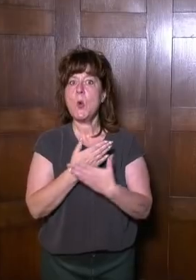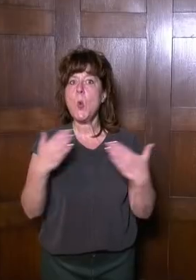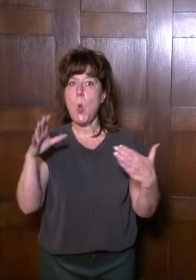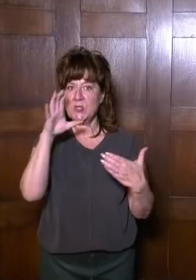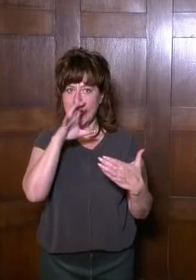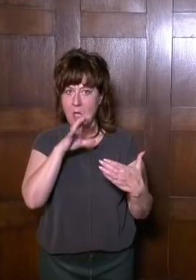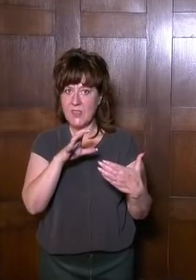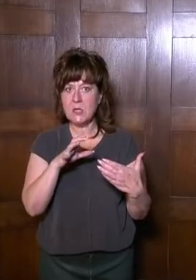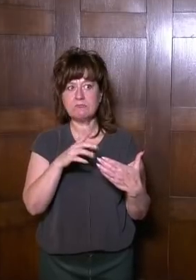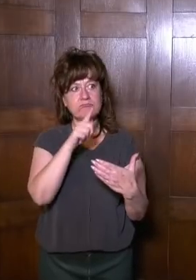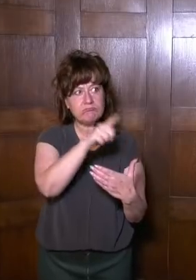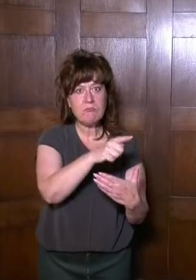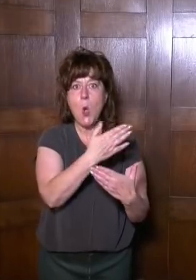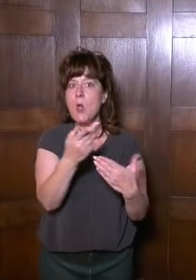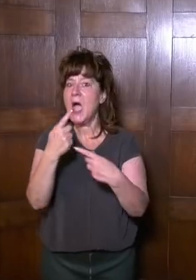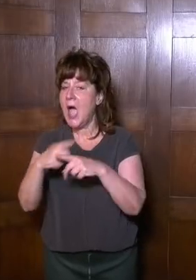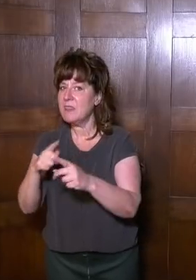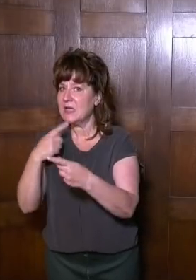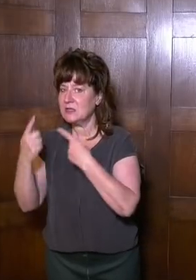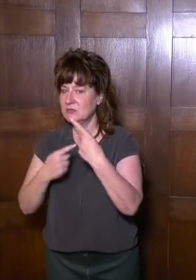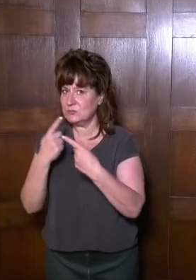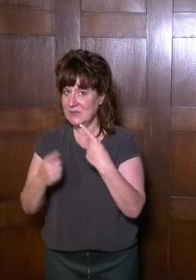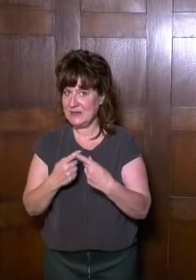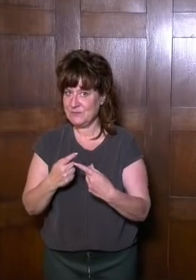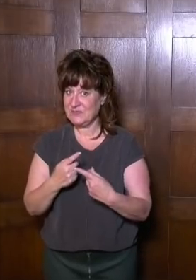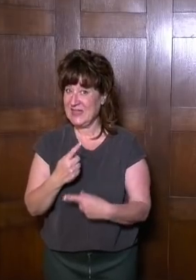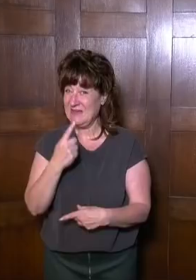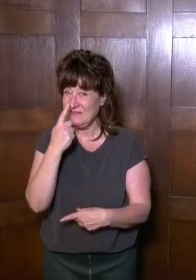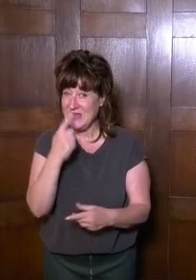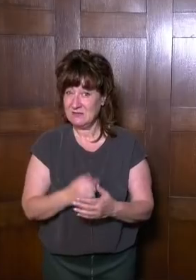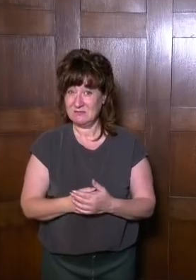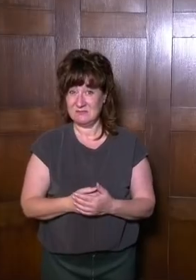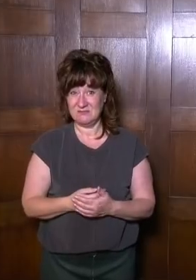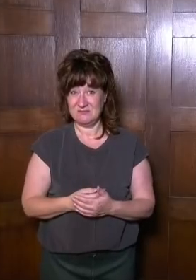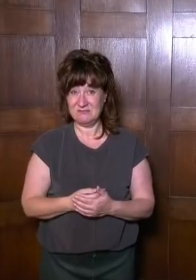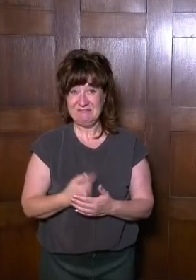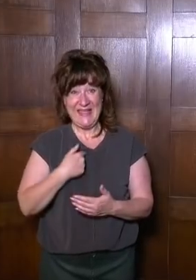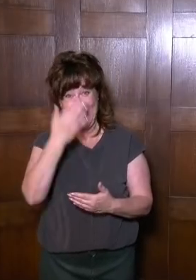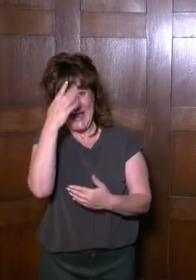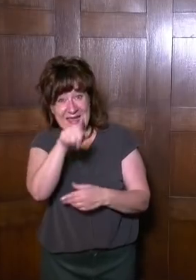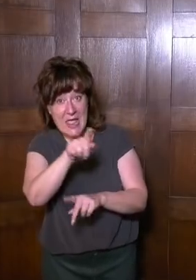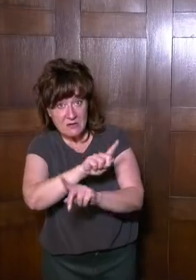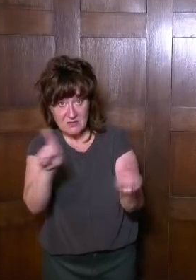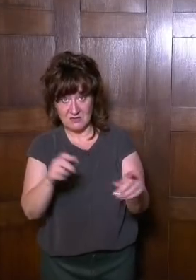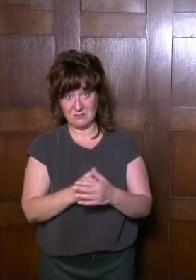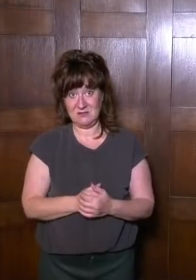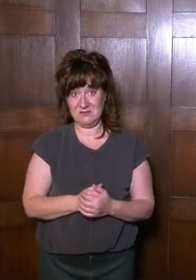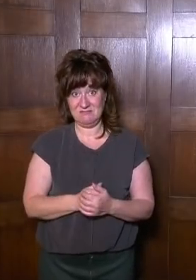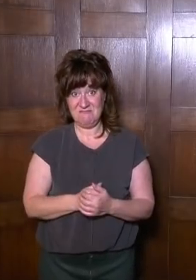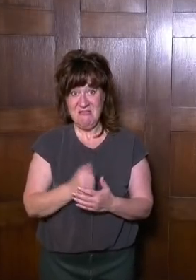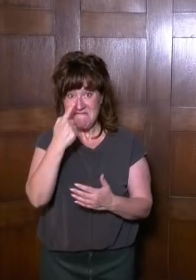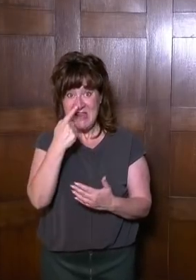bei dem einen oder anderen Gespräch ist, wenn wir nicht voneinander wissen, wenn wir gar nicht wissen, wie